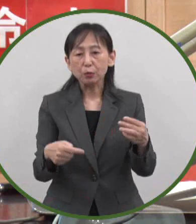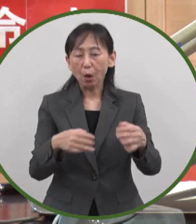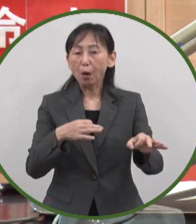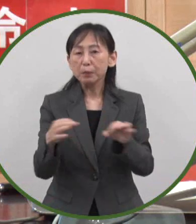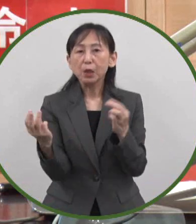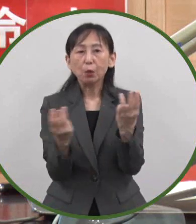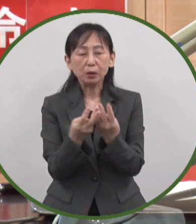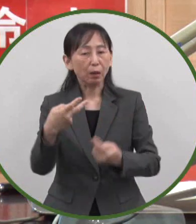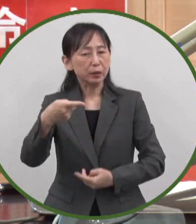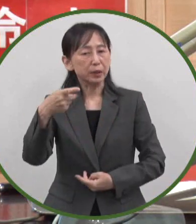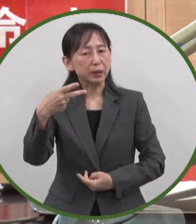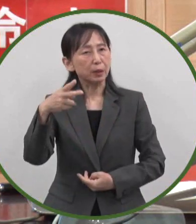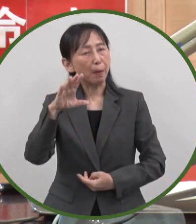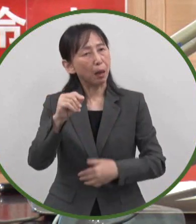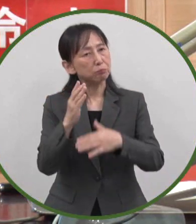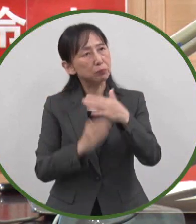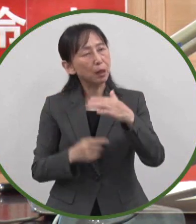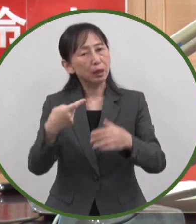舗弱、